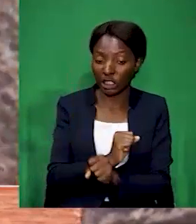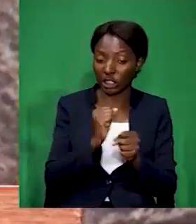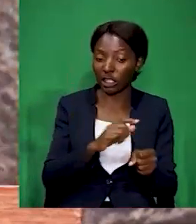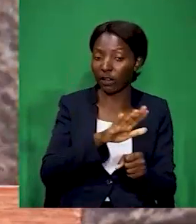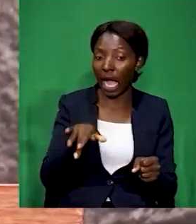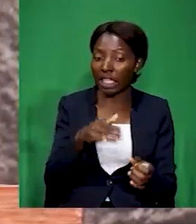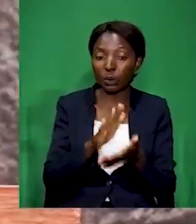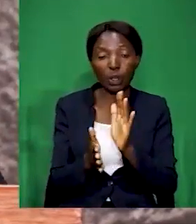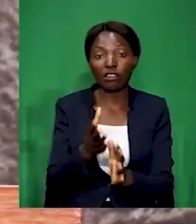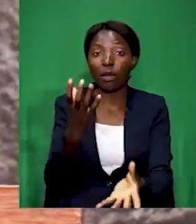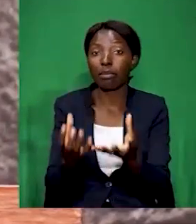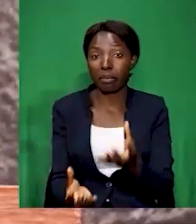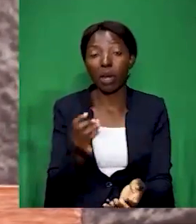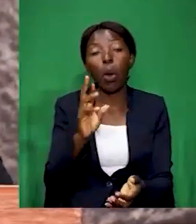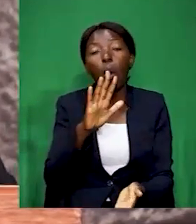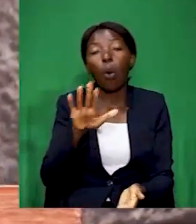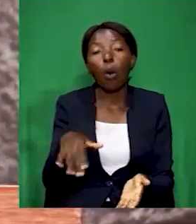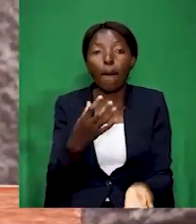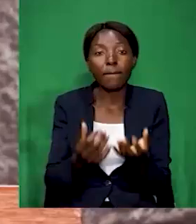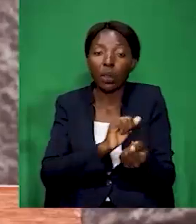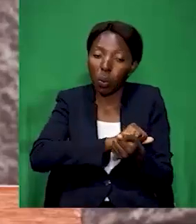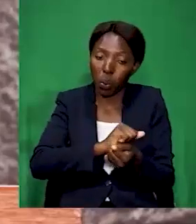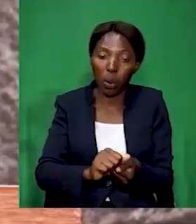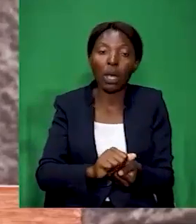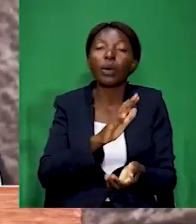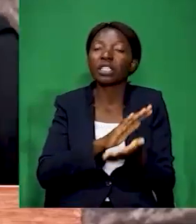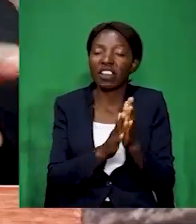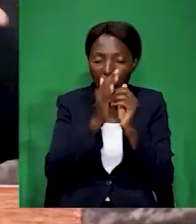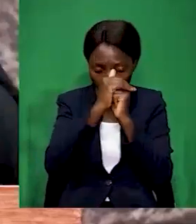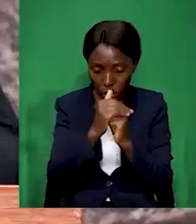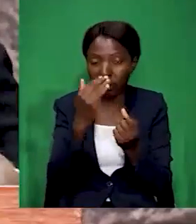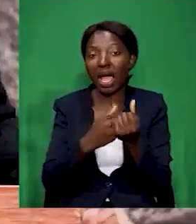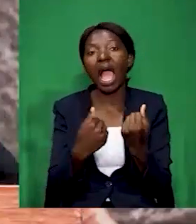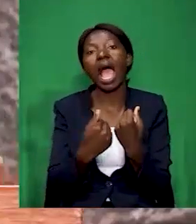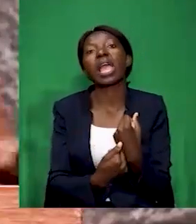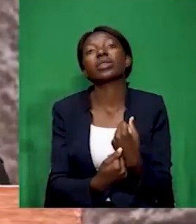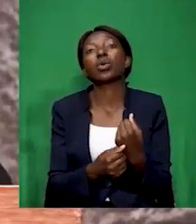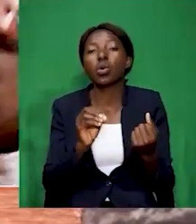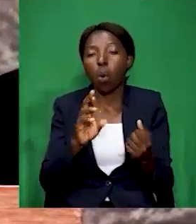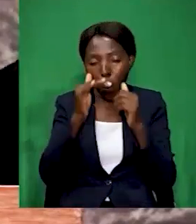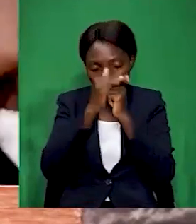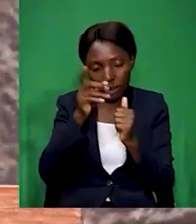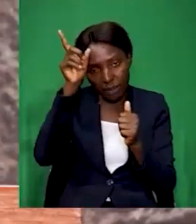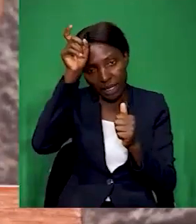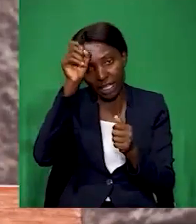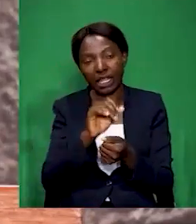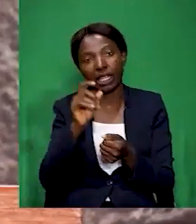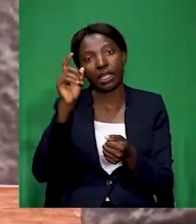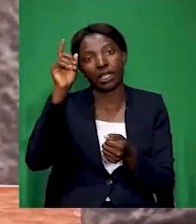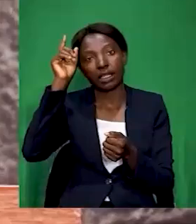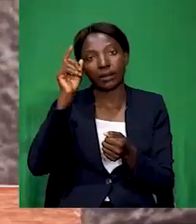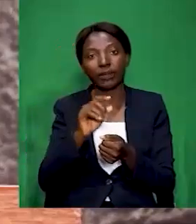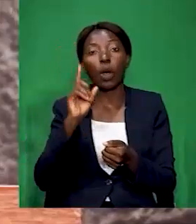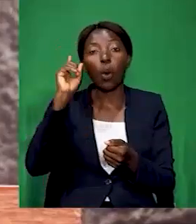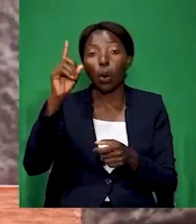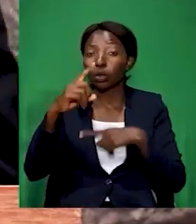tisatsva mumoto kana kuti tatsva isu hatifi takakunamatai. Miracle or no miracle in our life, God